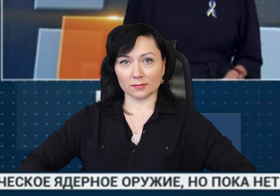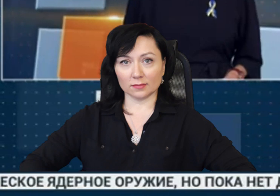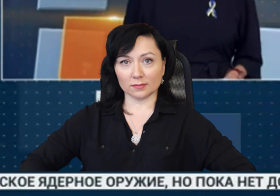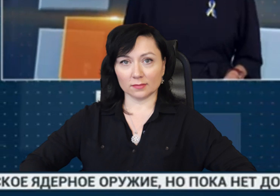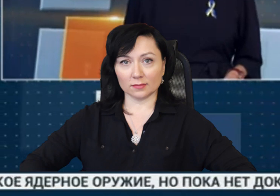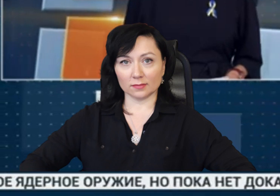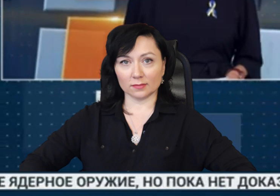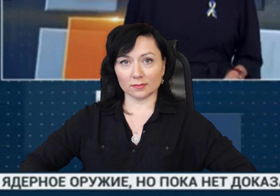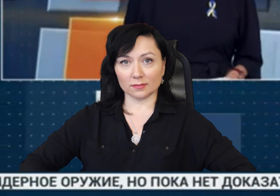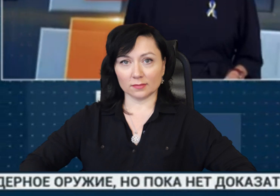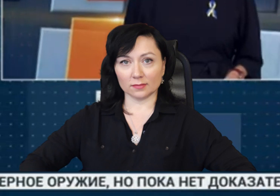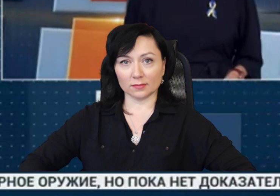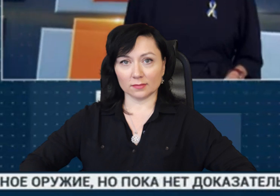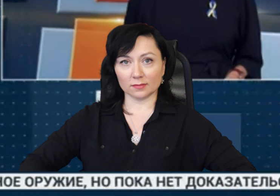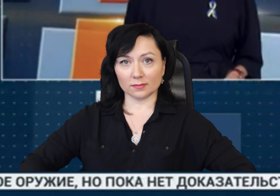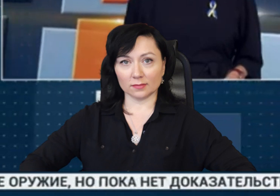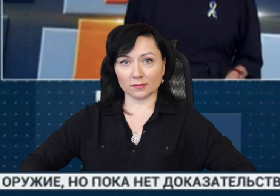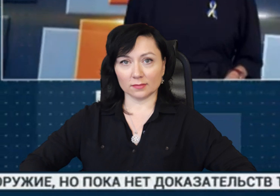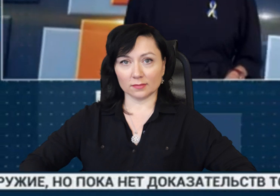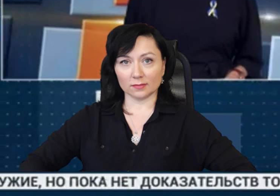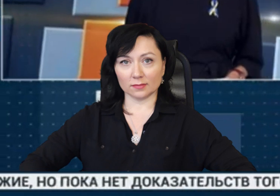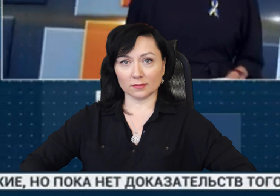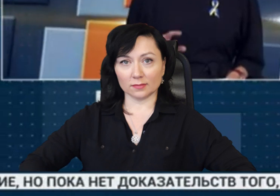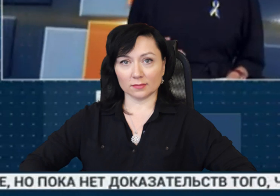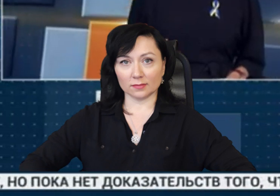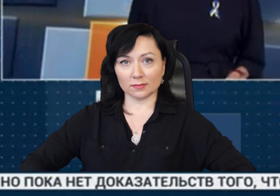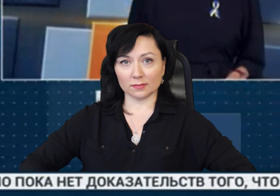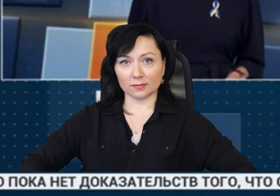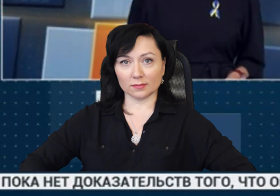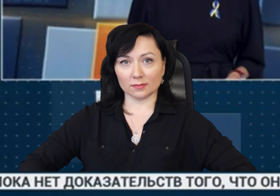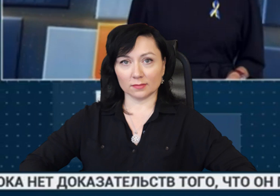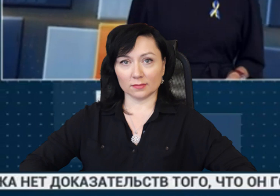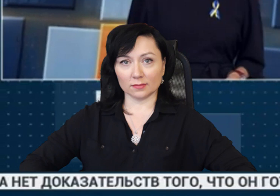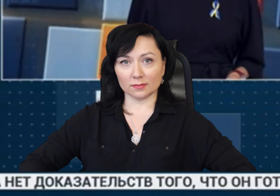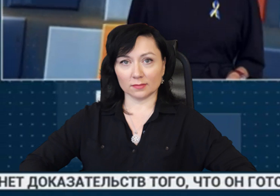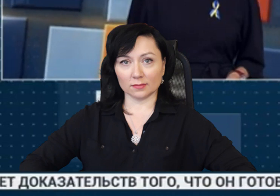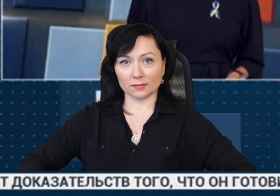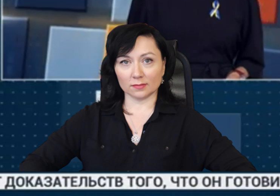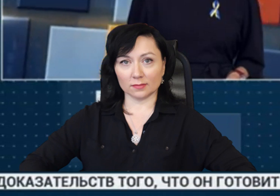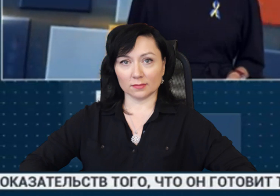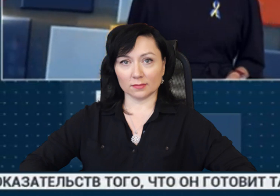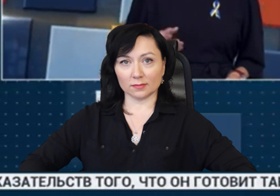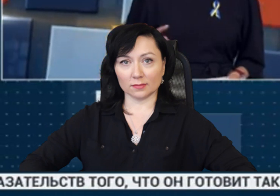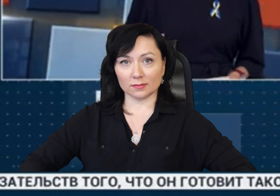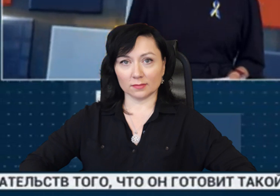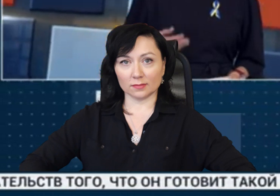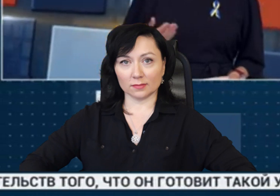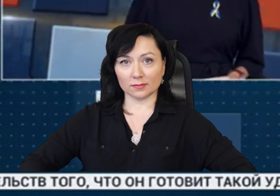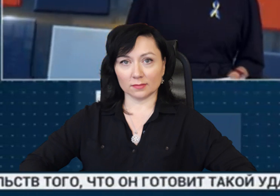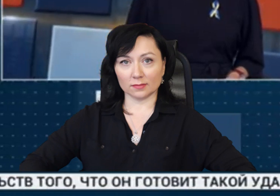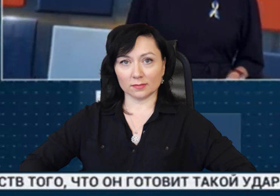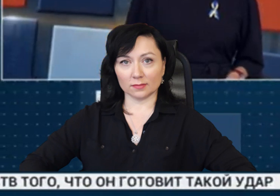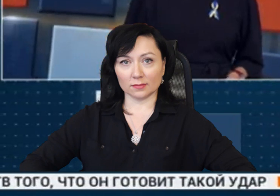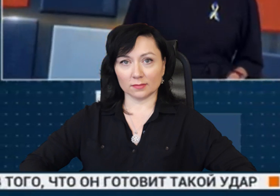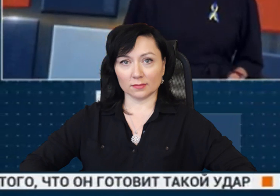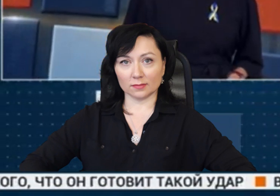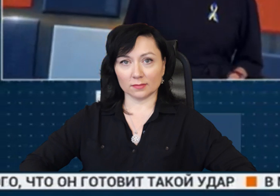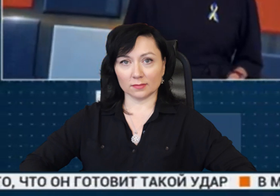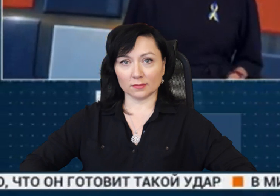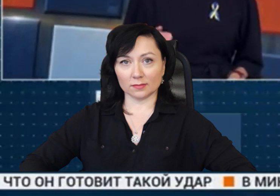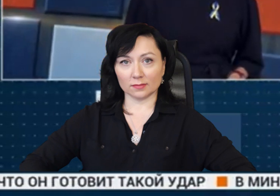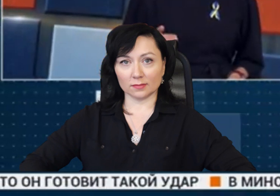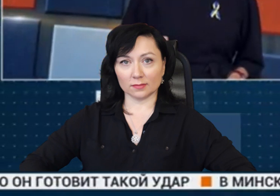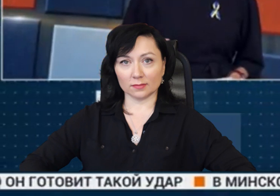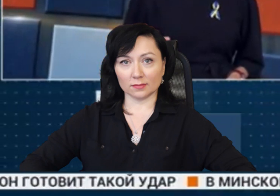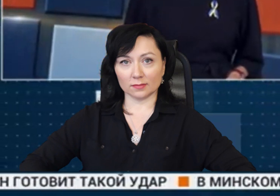представители туристической розницы описывают схожую картину с представленной туроператорами они характеризуют текущую настрой туристов